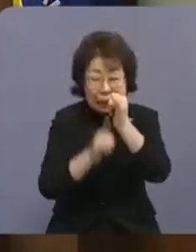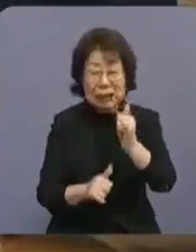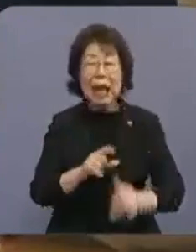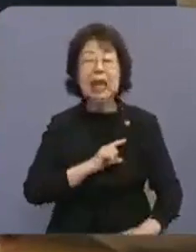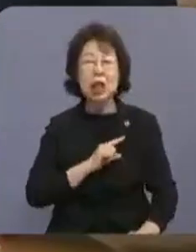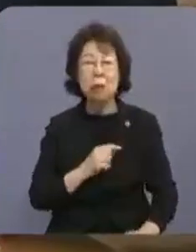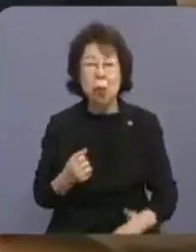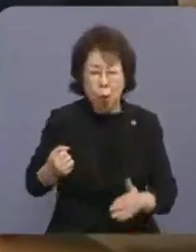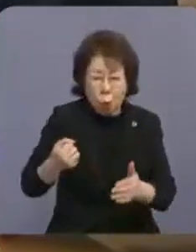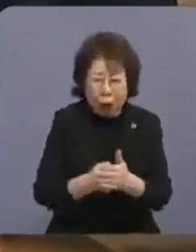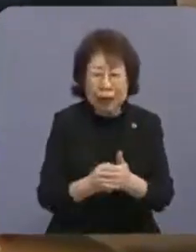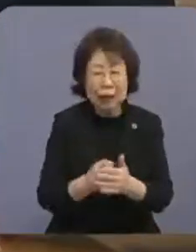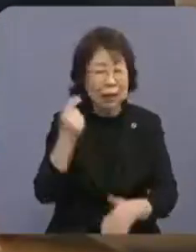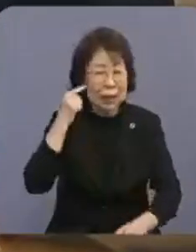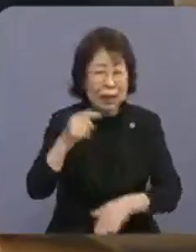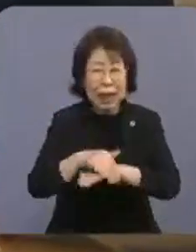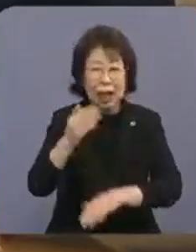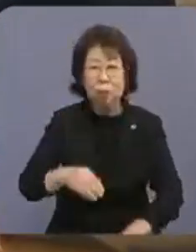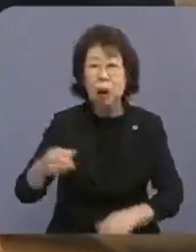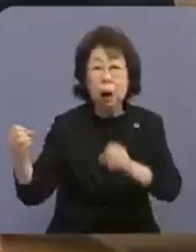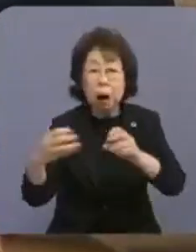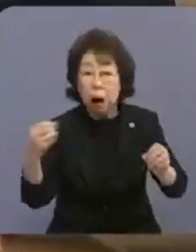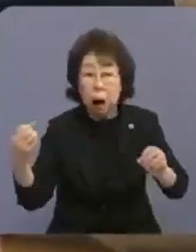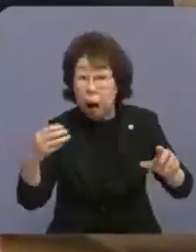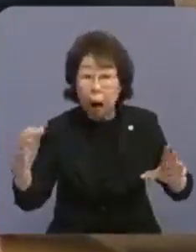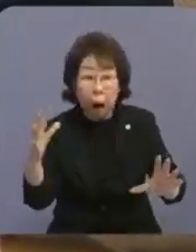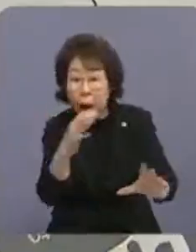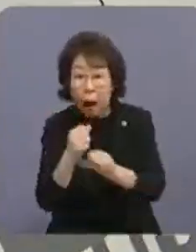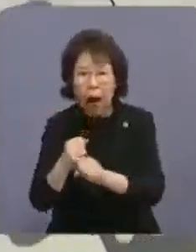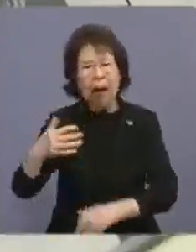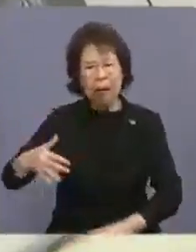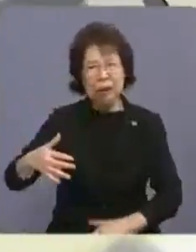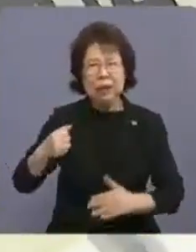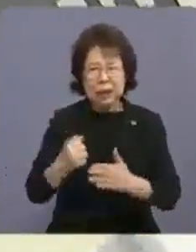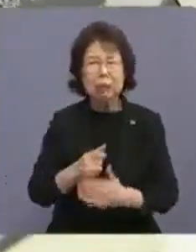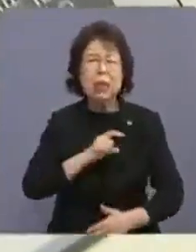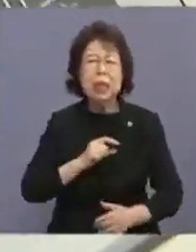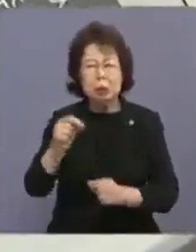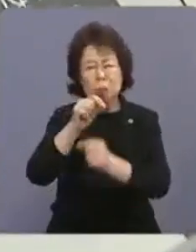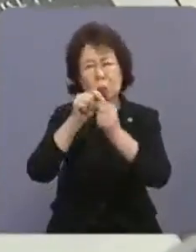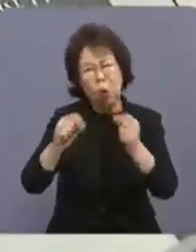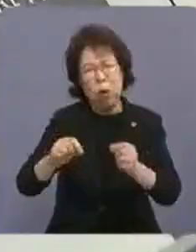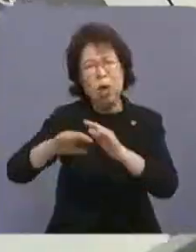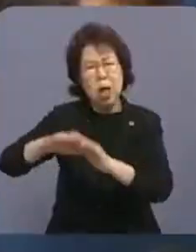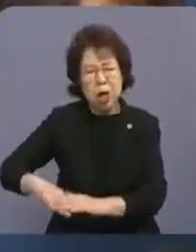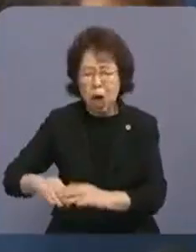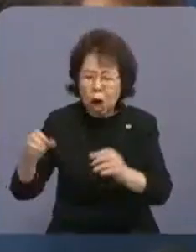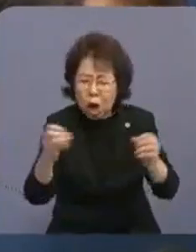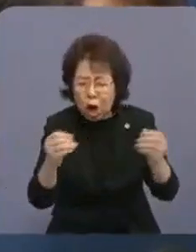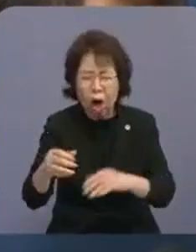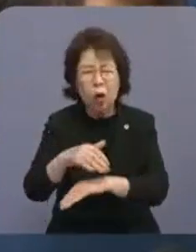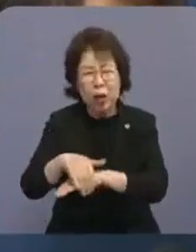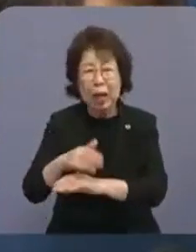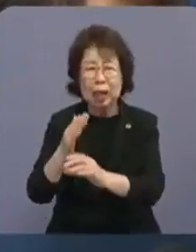명칭을 확정하기로 했지만 시민들의 뜻이 통일되지 않자 명칭을 논의하기 위한 공론화